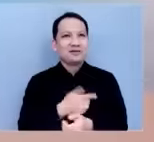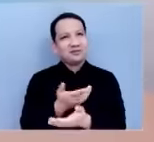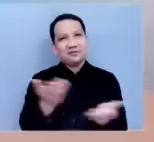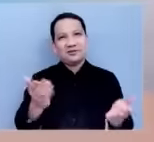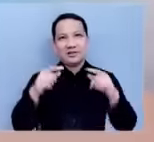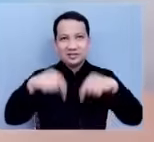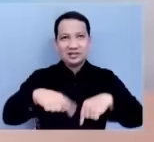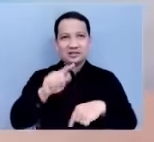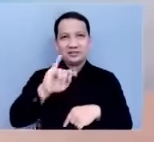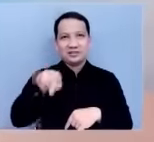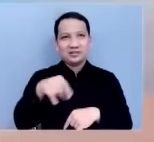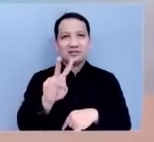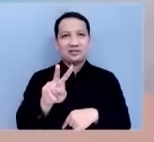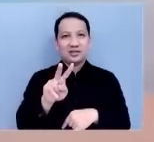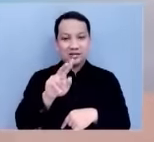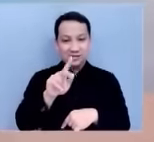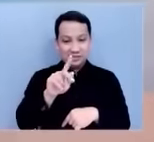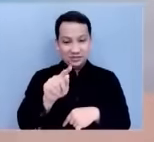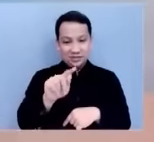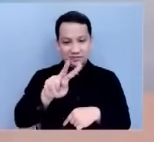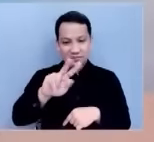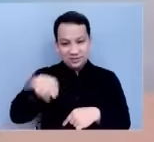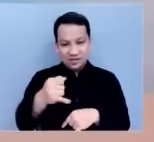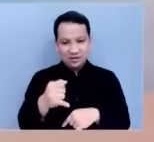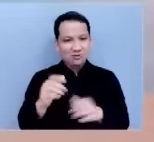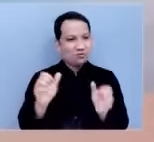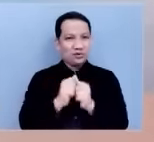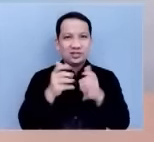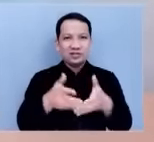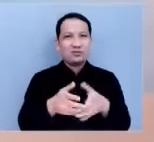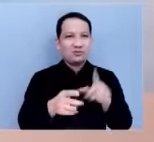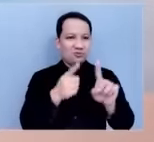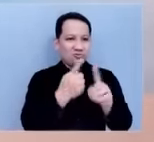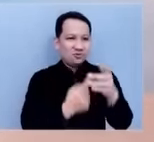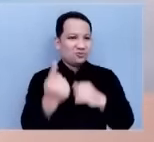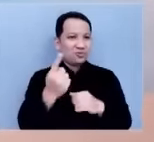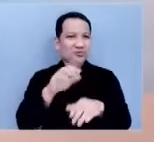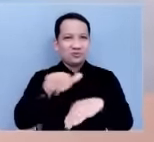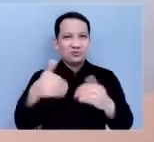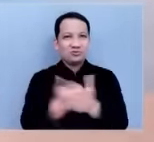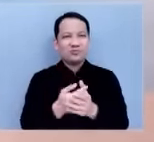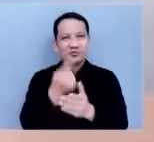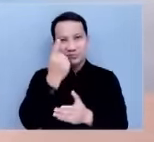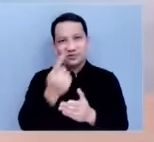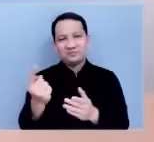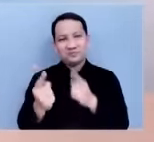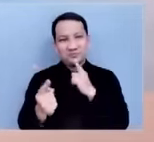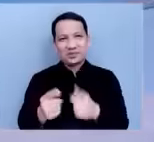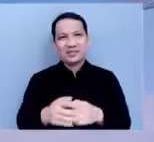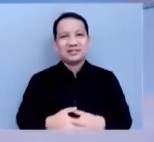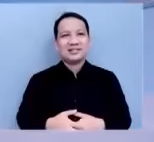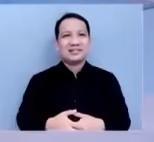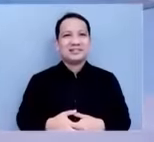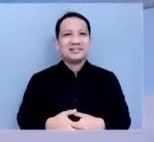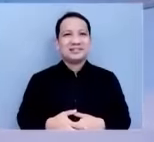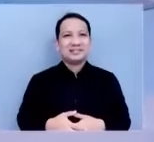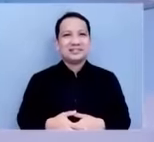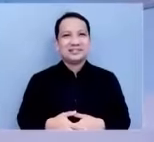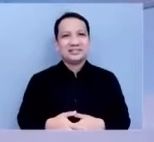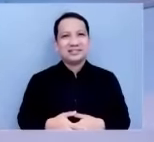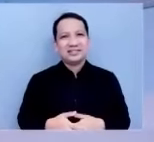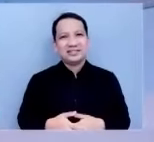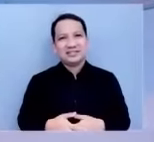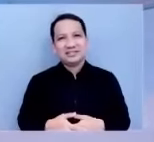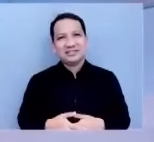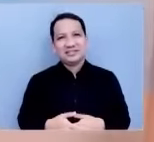TVJ wala po talagang iwanan. One for all for one. Tinotoo. Si Baby Riza? Riza. Hindi na baby? Hindi, ayun. Gusto